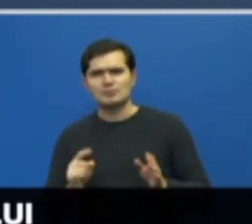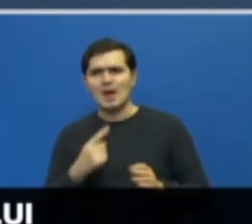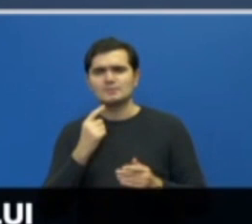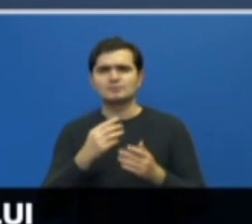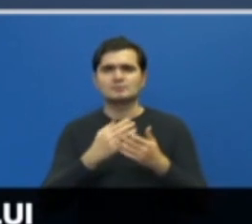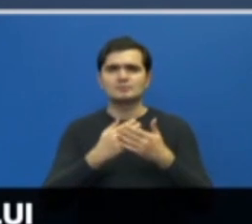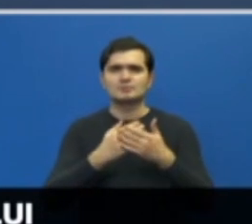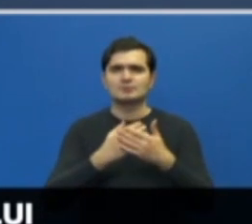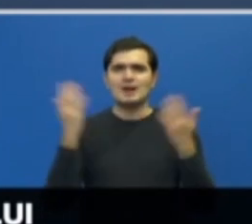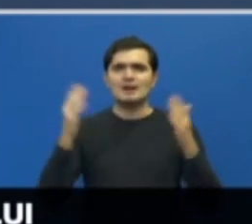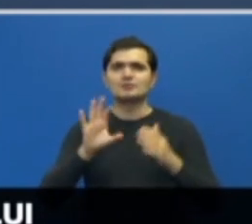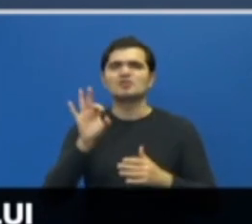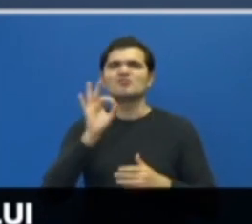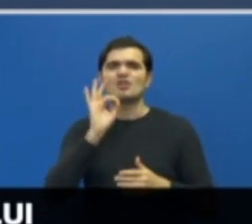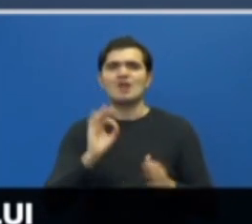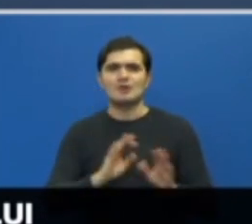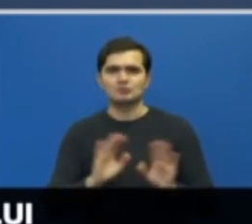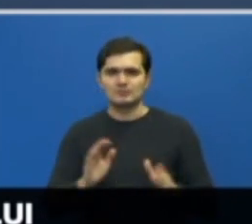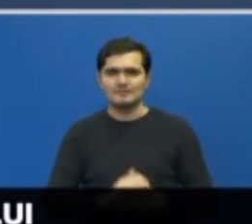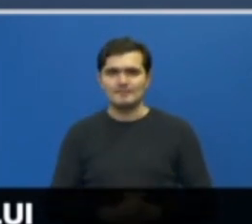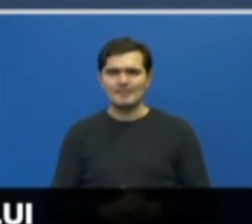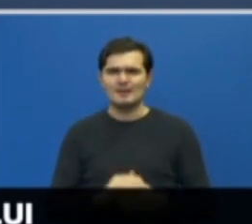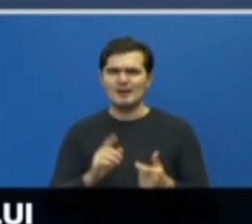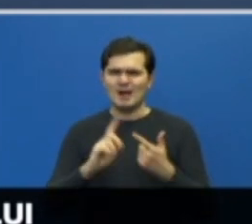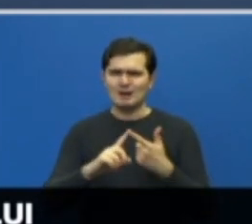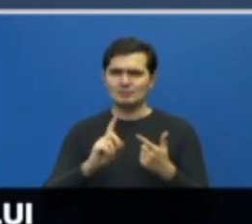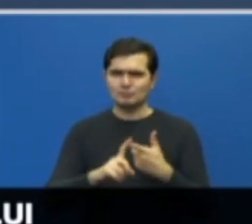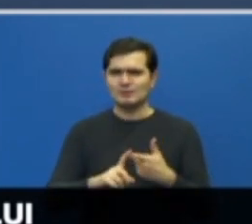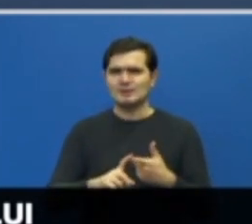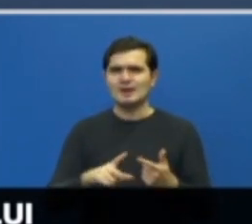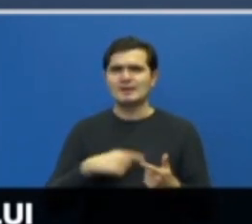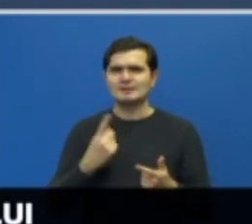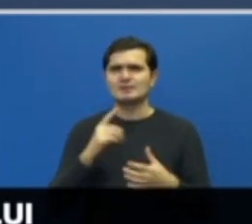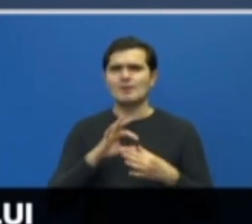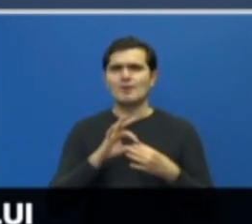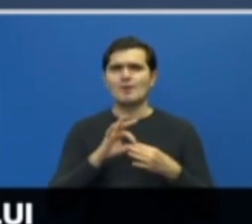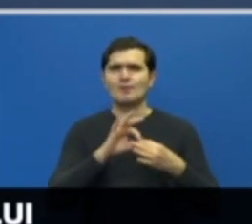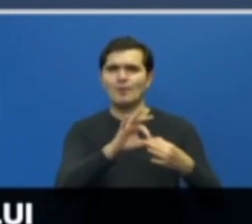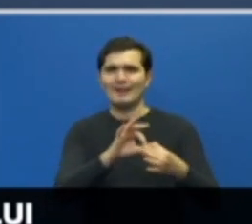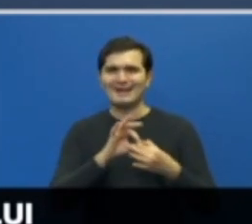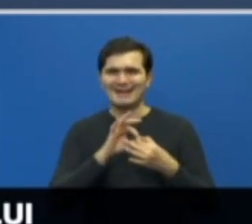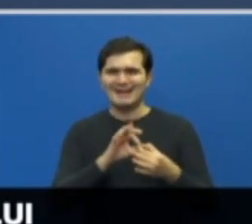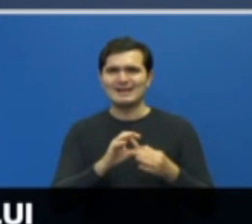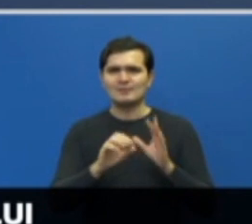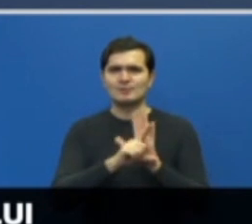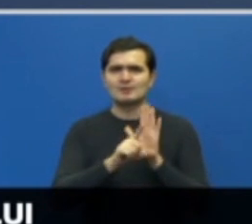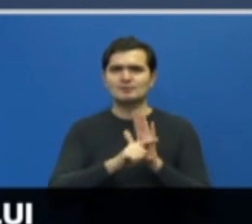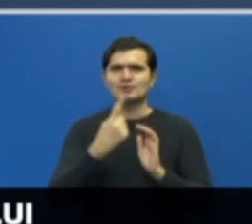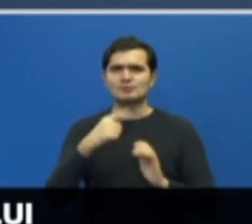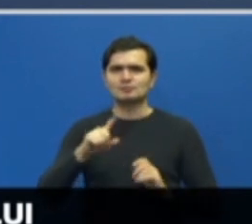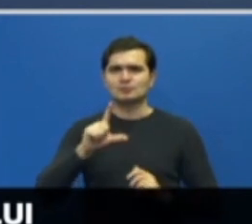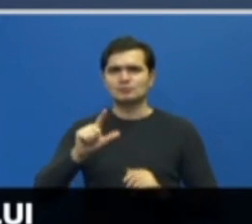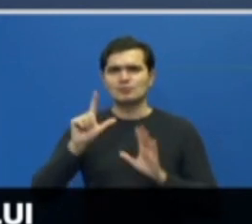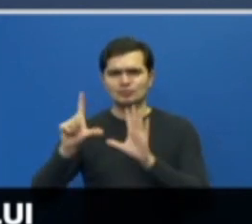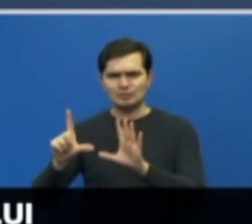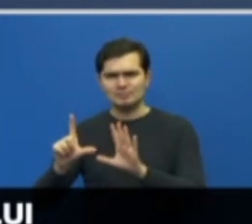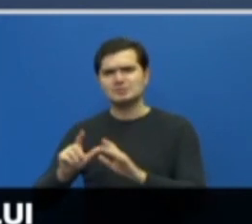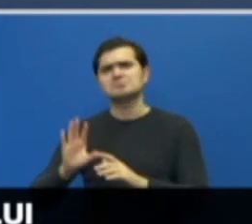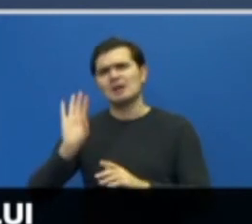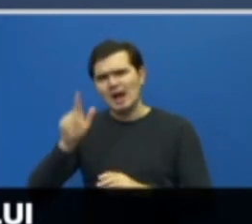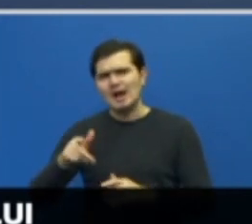clar 50%. Al doilea aspect este o corelare cu legea 127, chiar dacă are